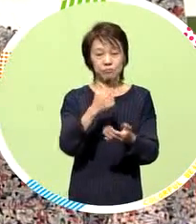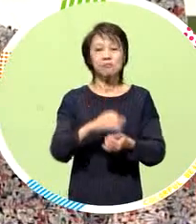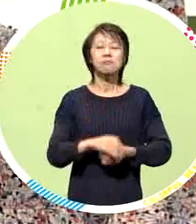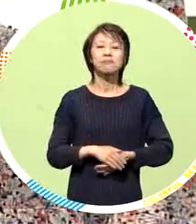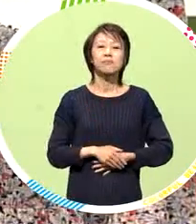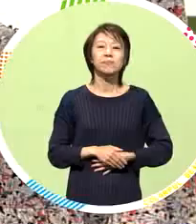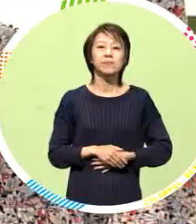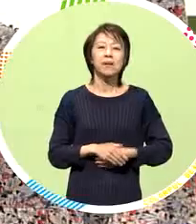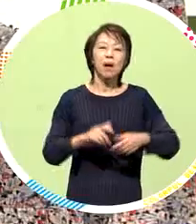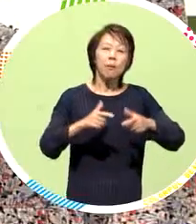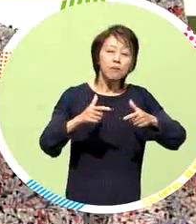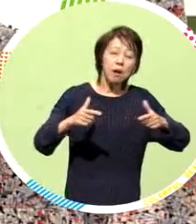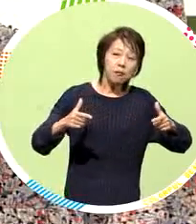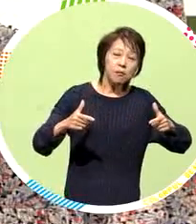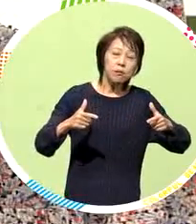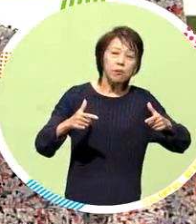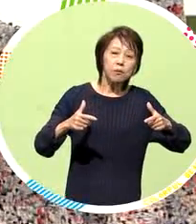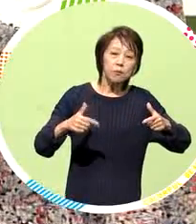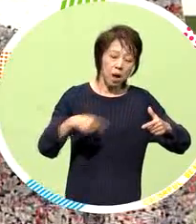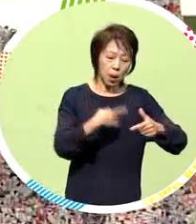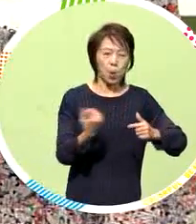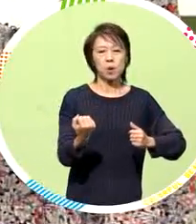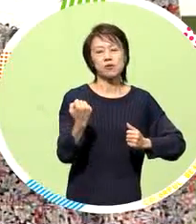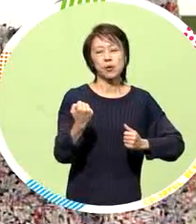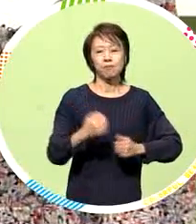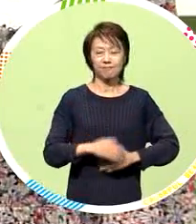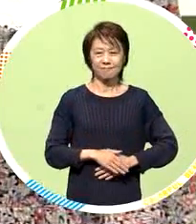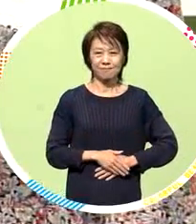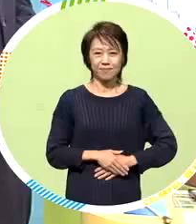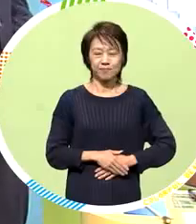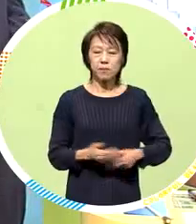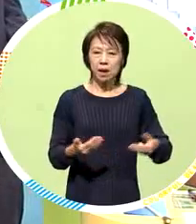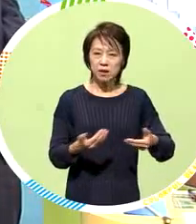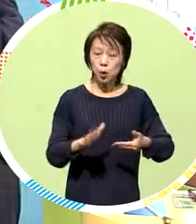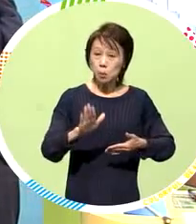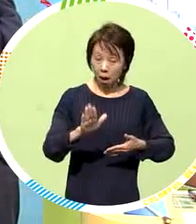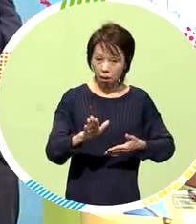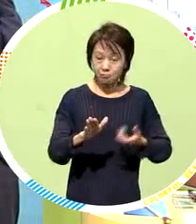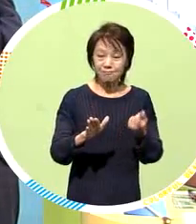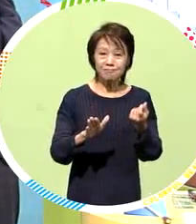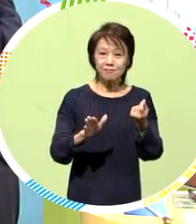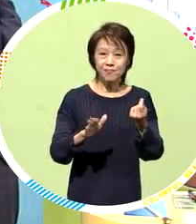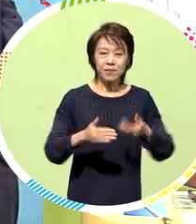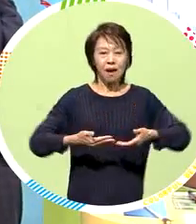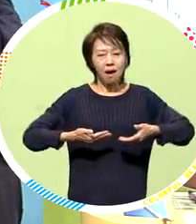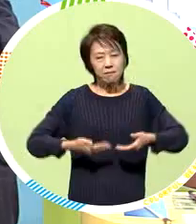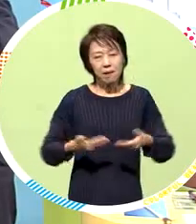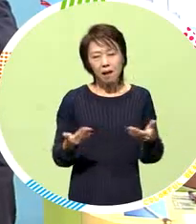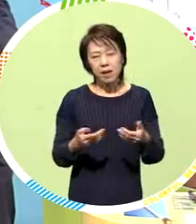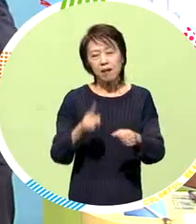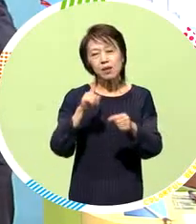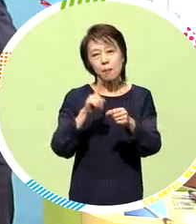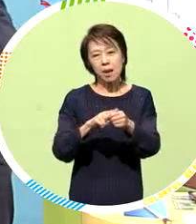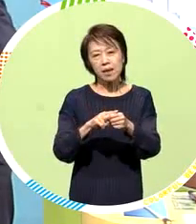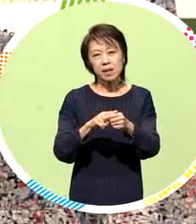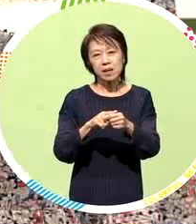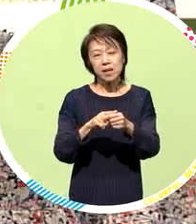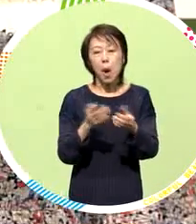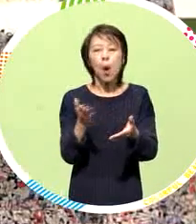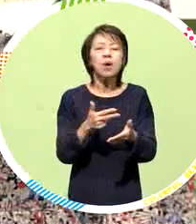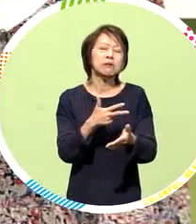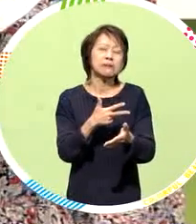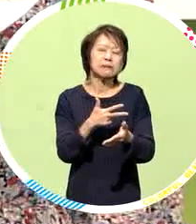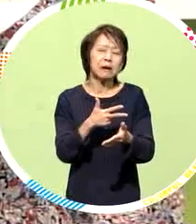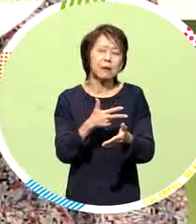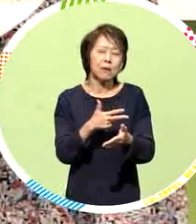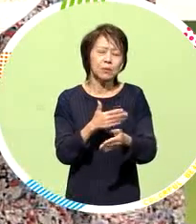として校増えていかれるというのをすごく心強いですよねやっぱりお仕事もねしてますしねそうですね働くためにはしさん本当にありがたい